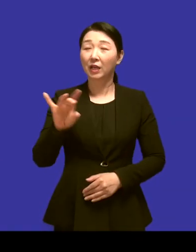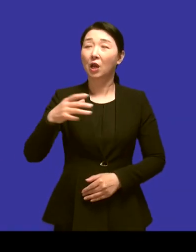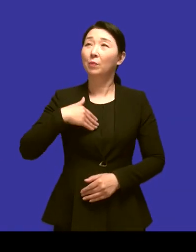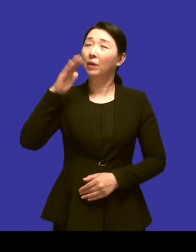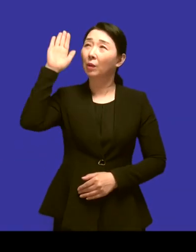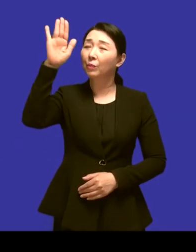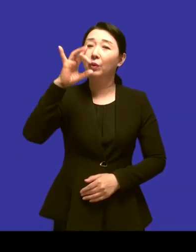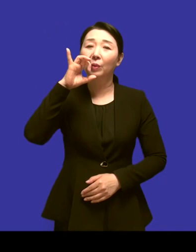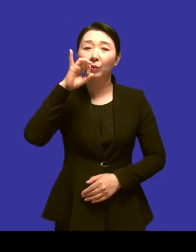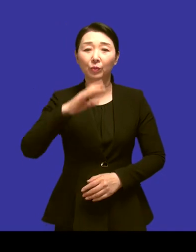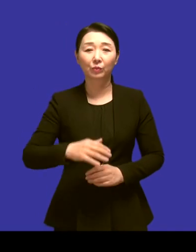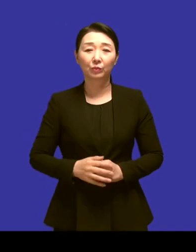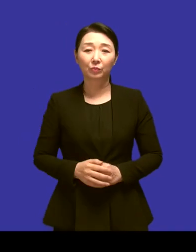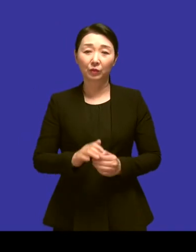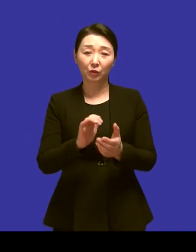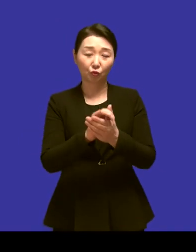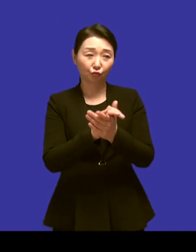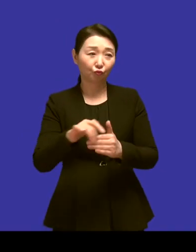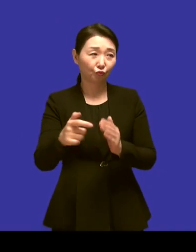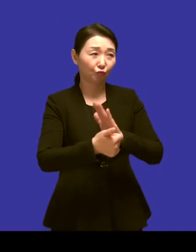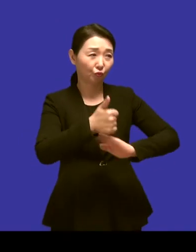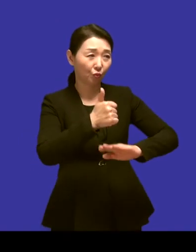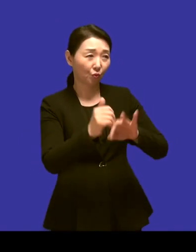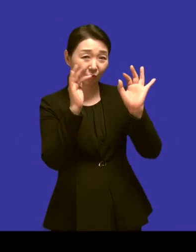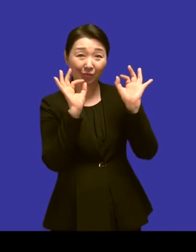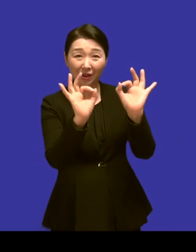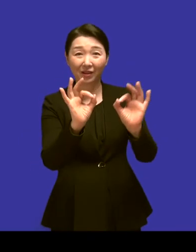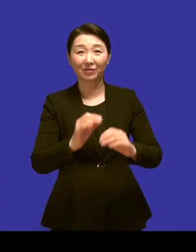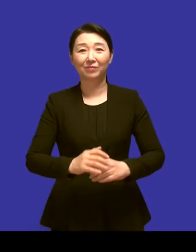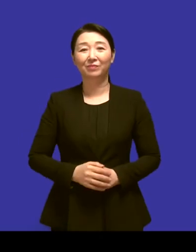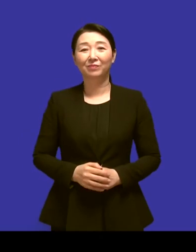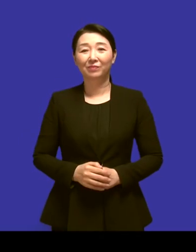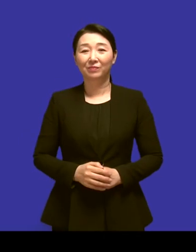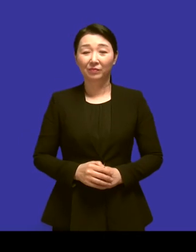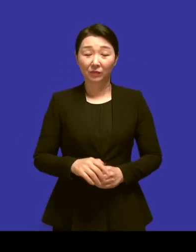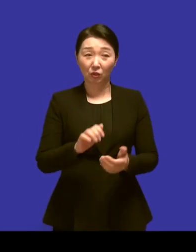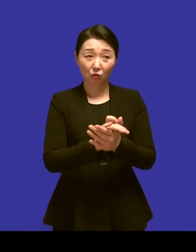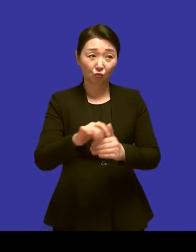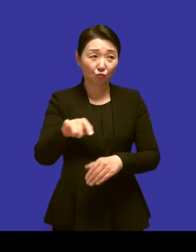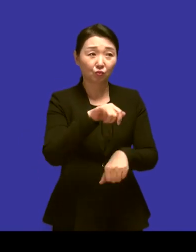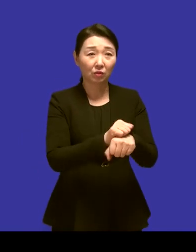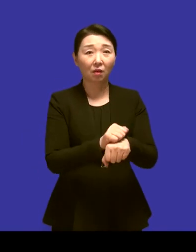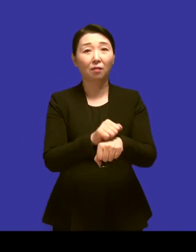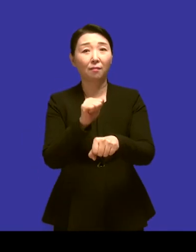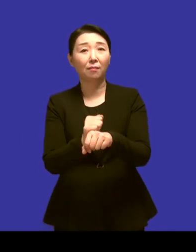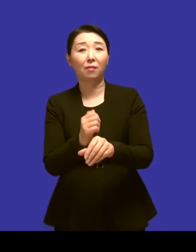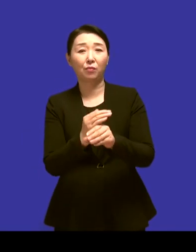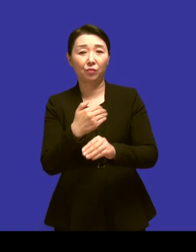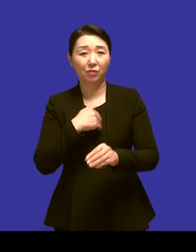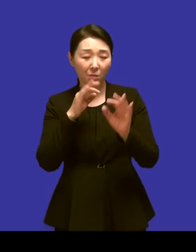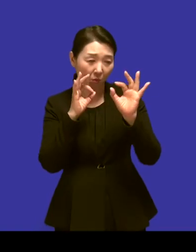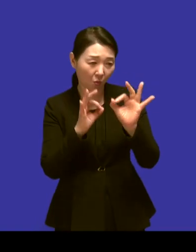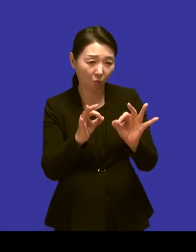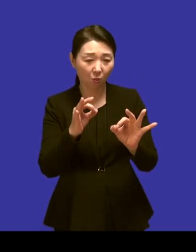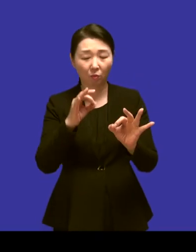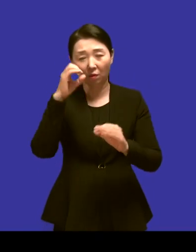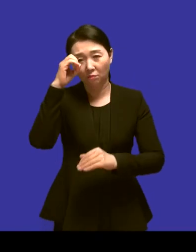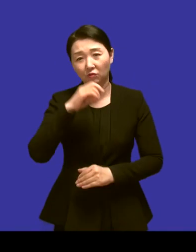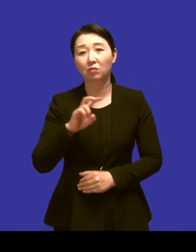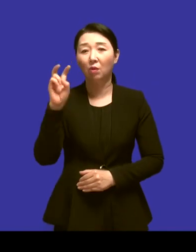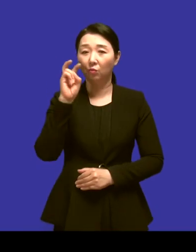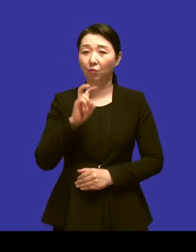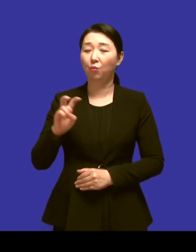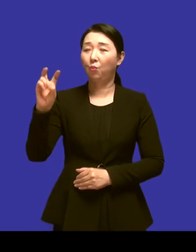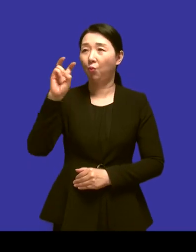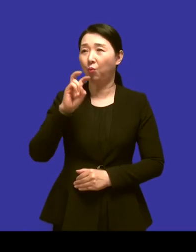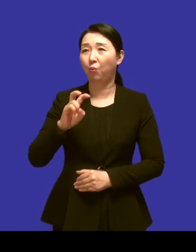가끔 내 미래가 궁금해. 내 친구들의 성공을 옆에서 보기에 걔네는 너무 잘하고 있고 내가 보기에 나는 그냥